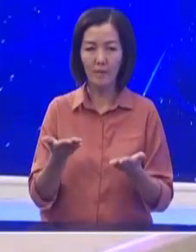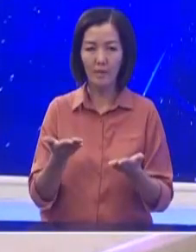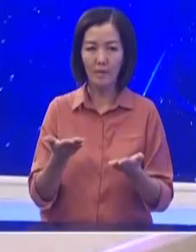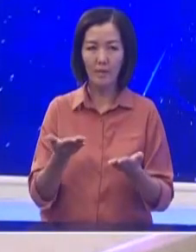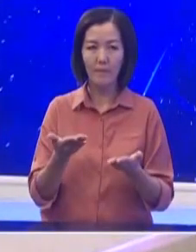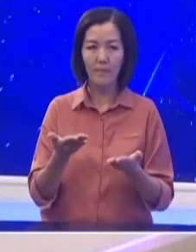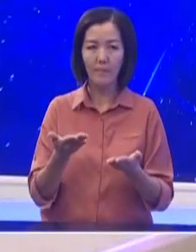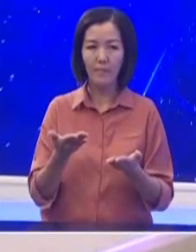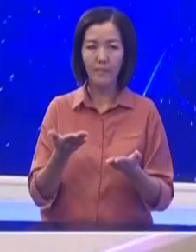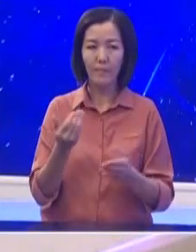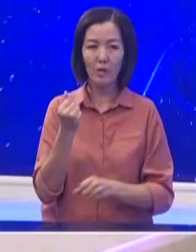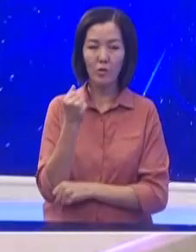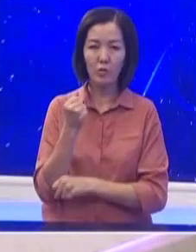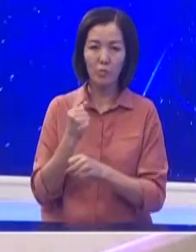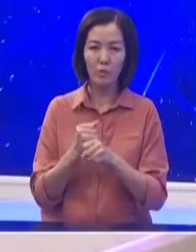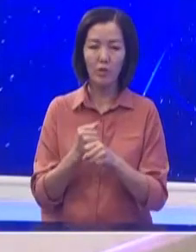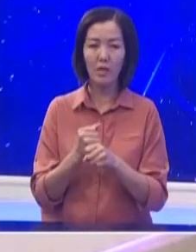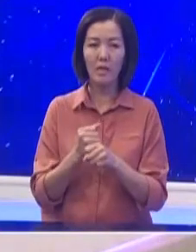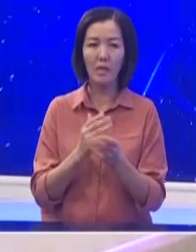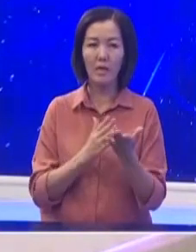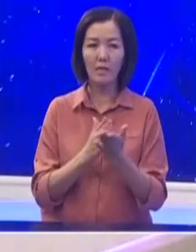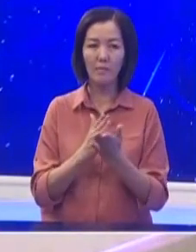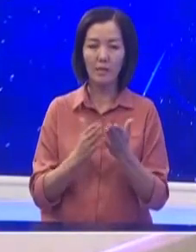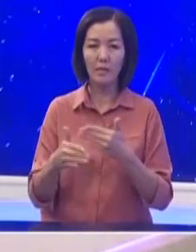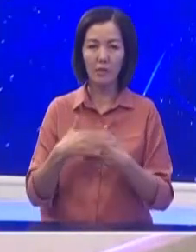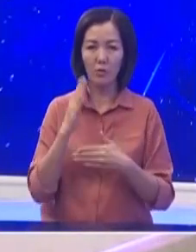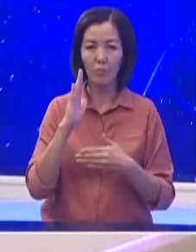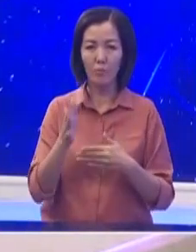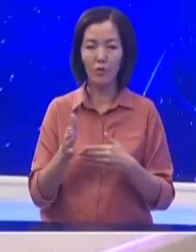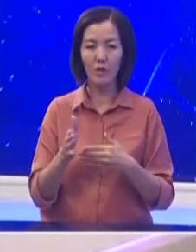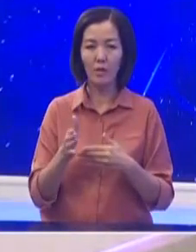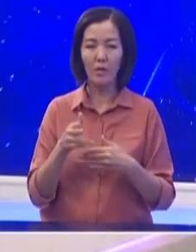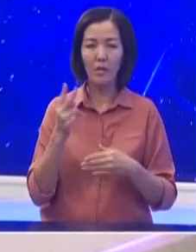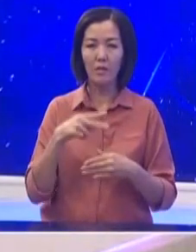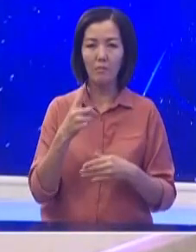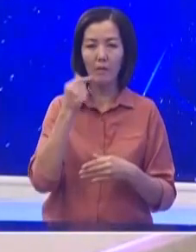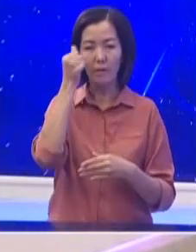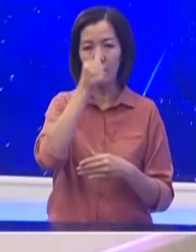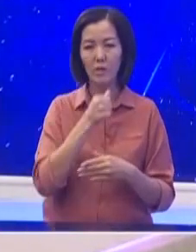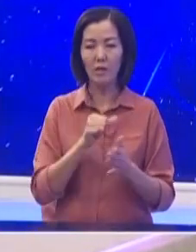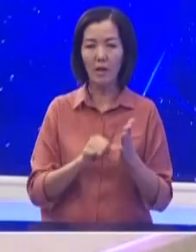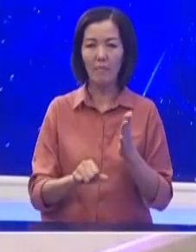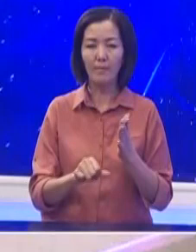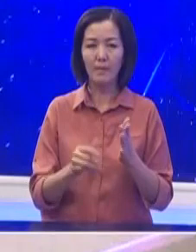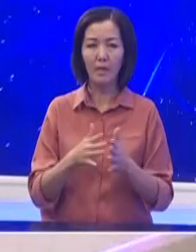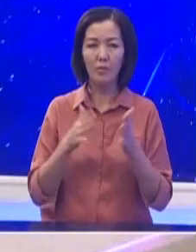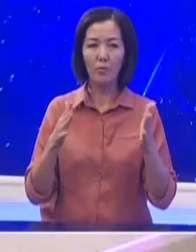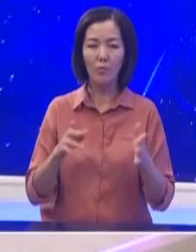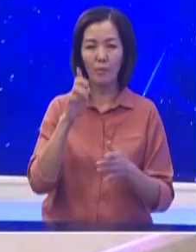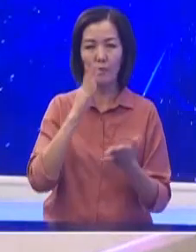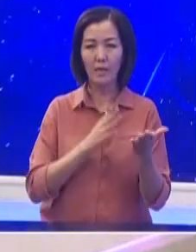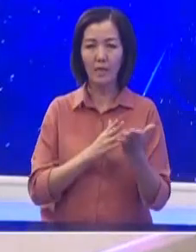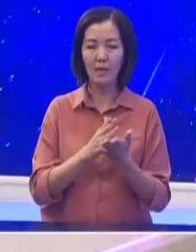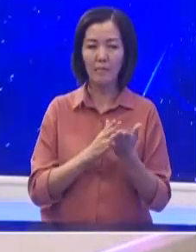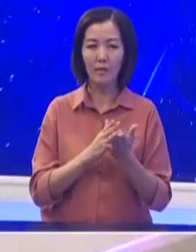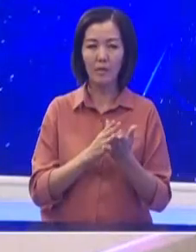қол астындағы жұмыс істеп жатқан лауазым тұлғаларды жауапкершілікке тартып жатады. 2021 жылы 60-тан астам мемлекеттік